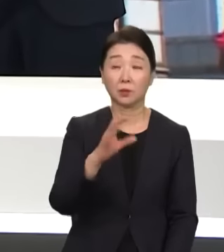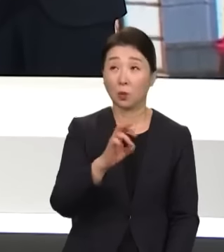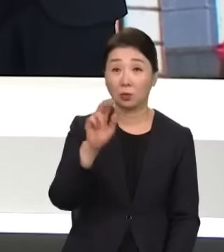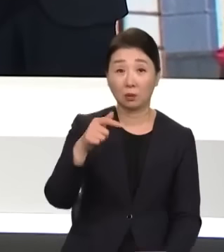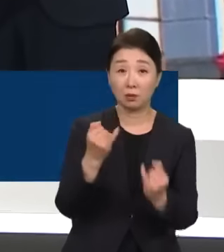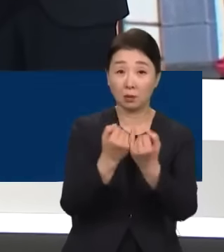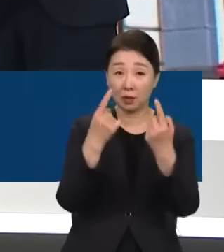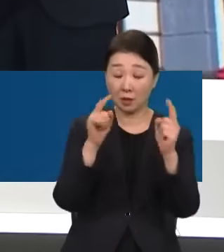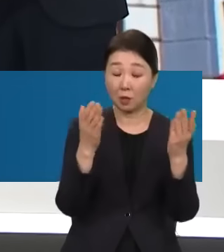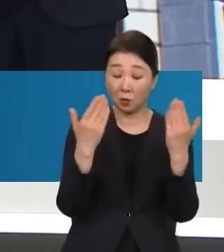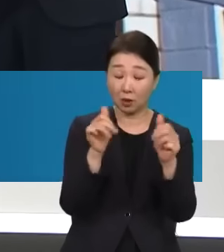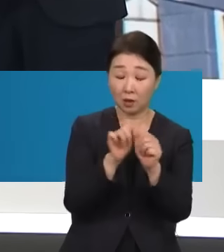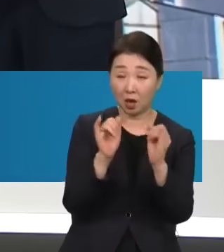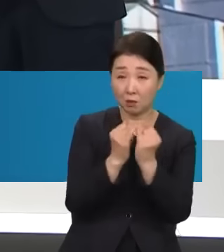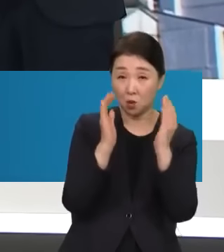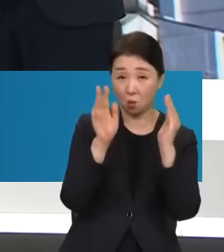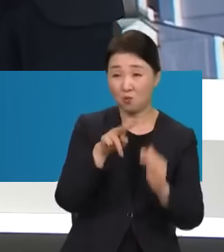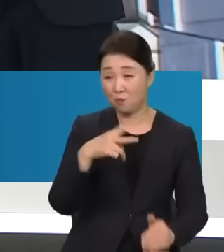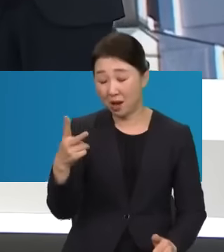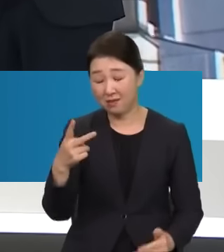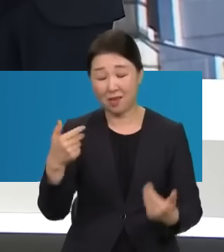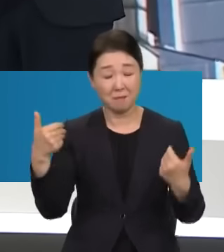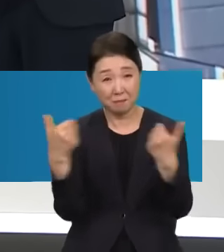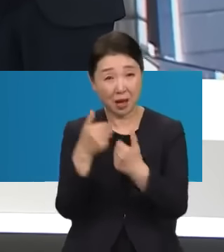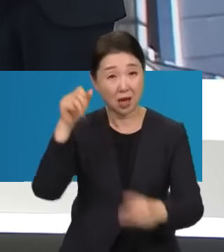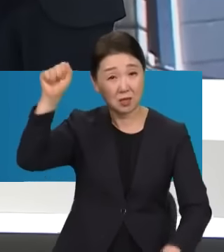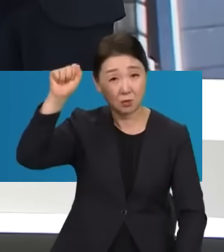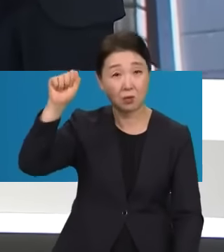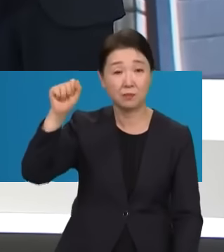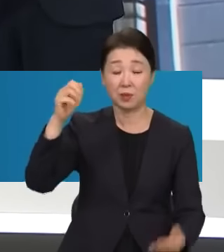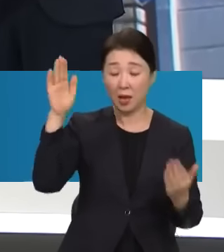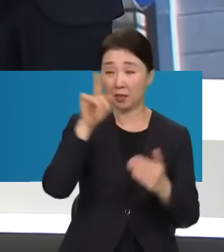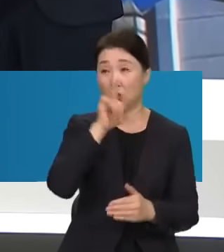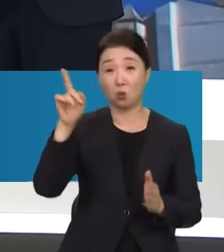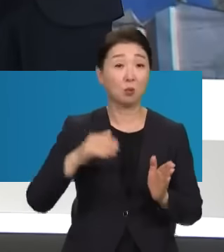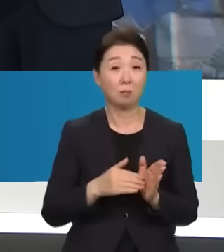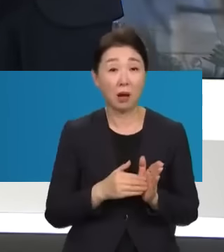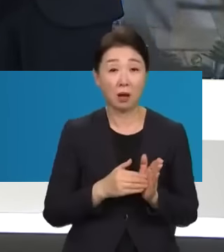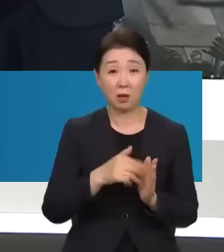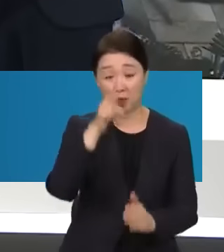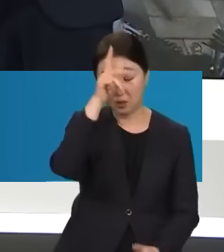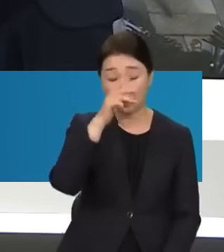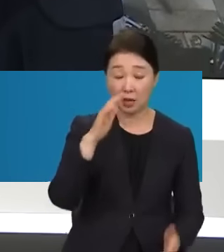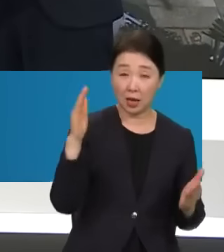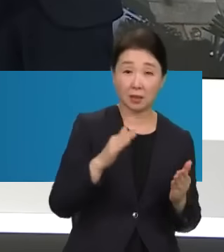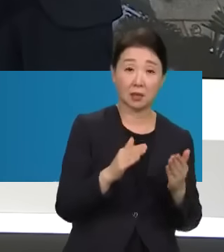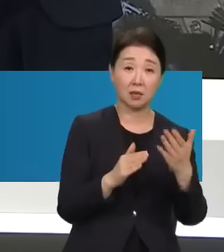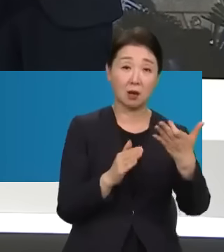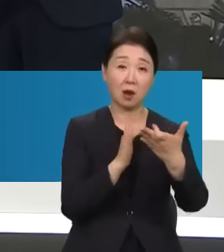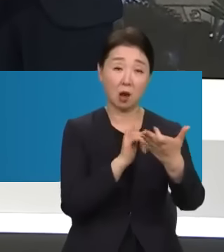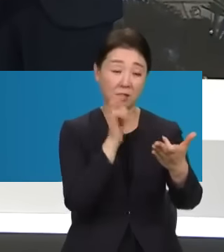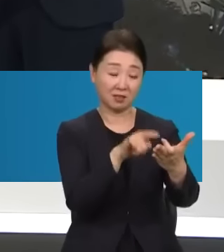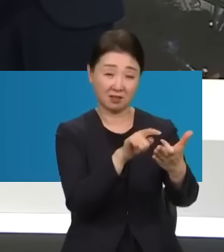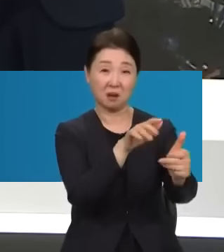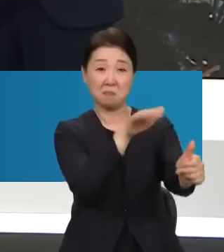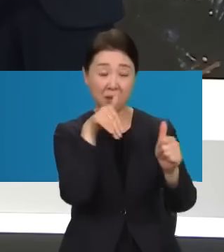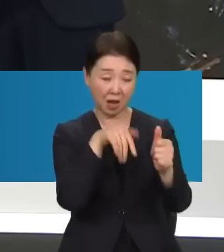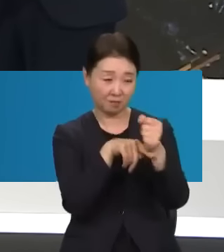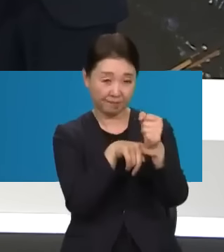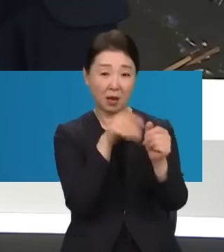동덕여대가 남녀공학 전환 반대 시위를 벌인 학생들을 고소한 것과 관련해 경찰이 학생 19명을 특정하고 본격